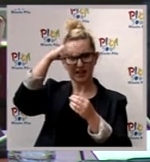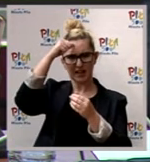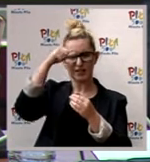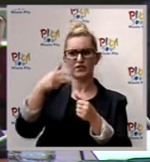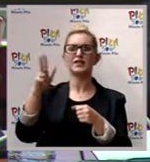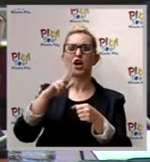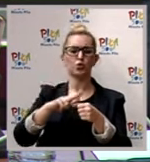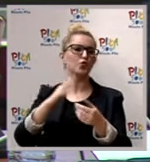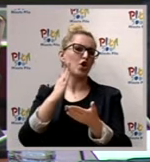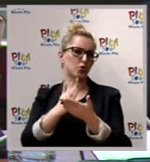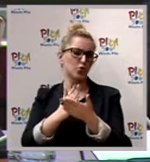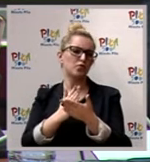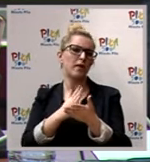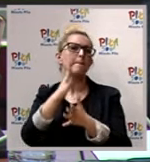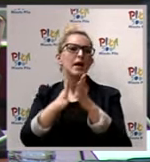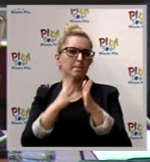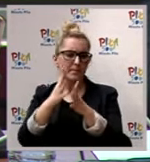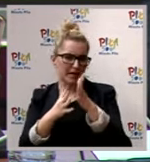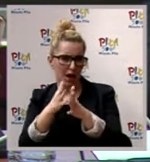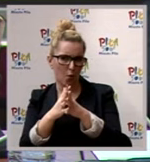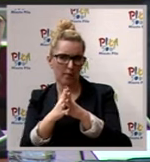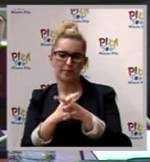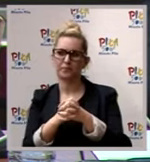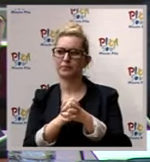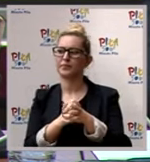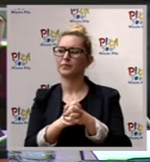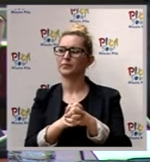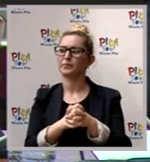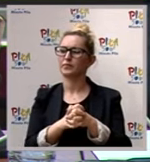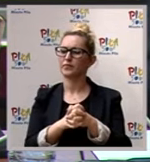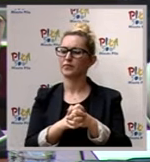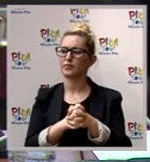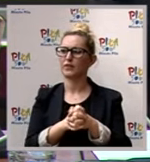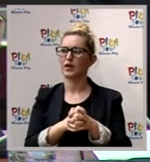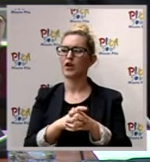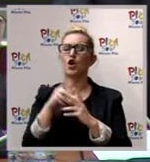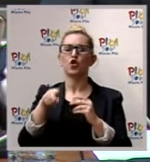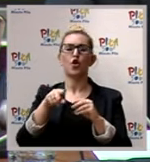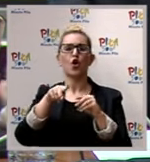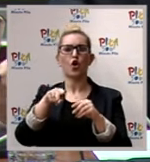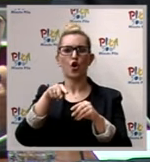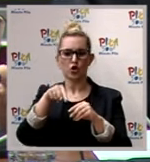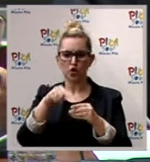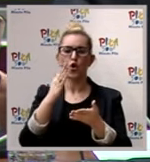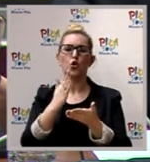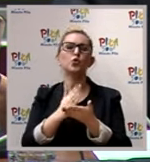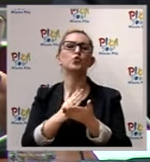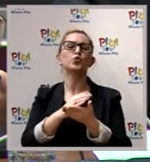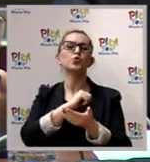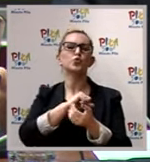Urszula Teresa Fischer, Elżbieta Iwachów, Teresa Jadwiga Jankun, Janina